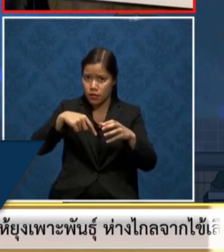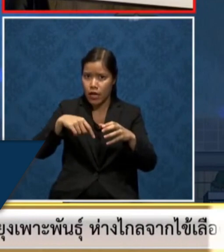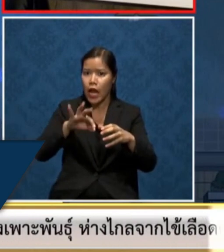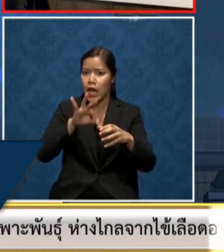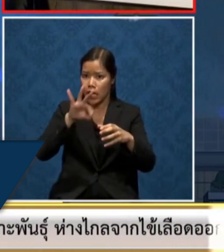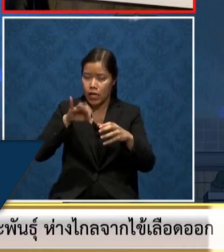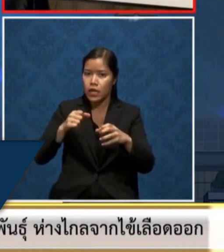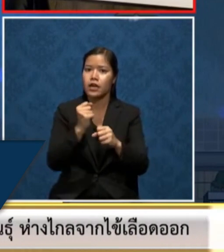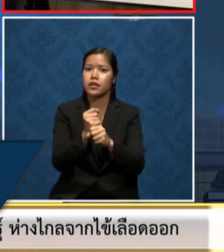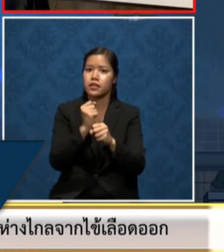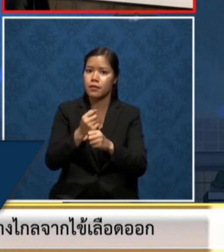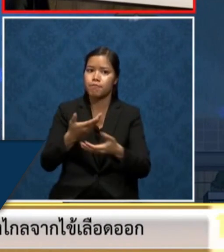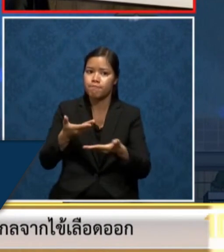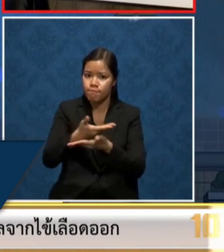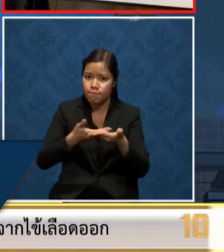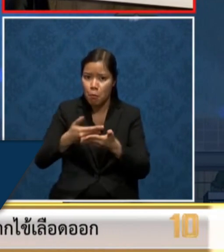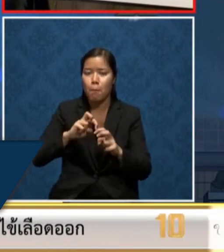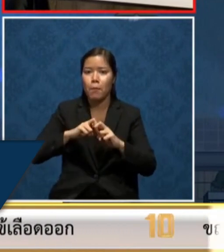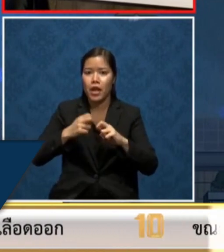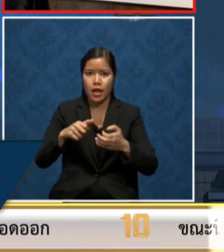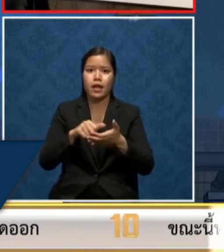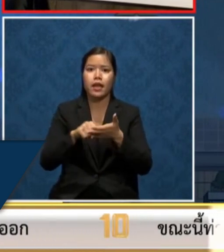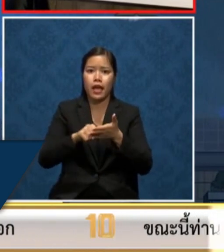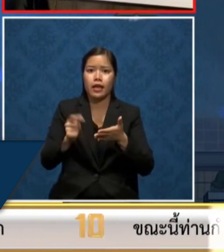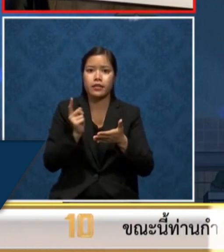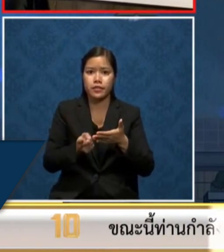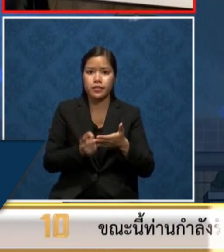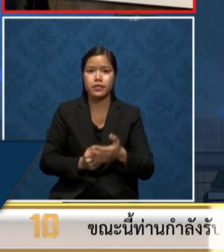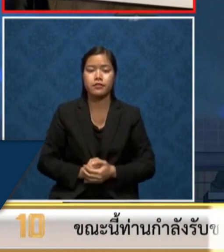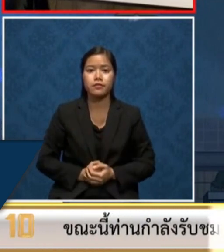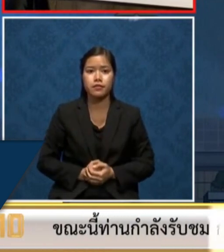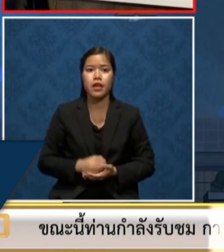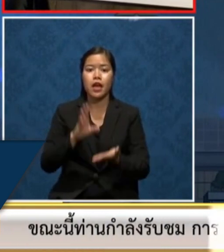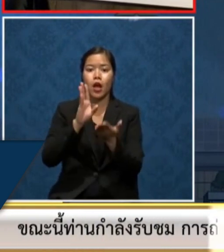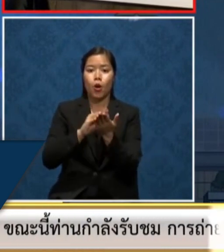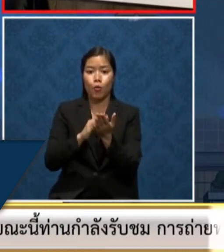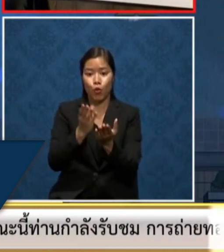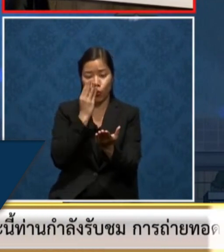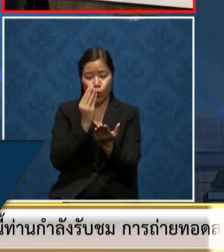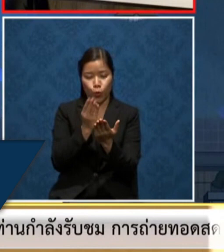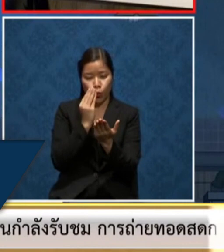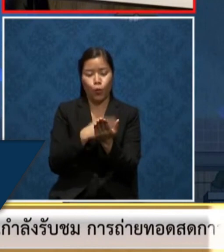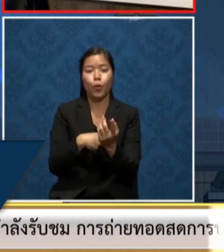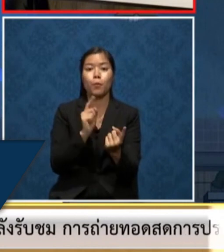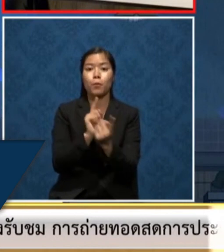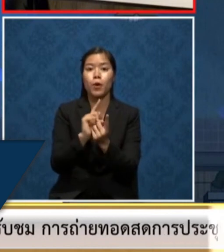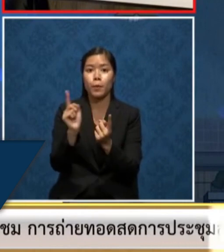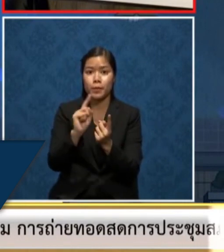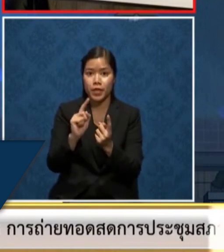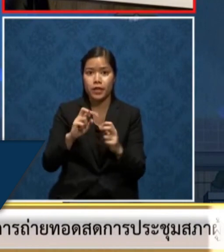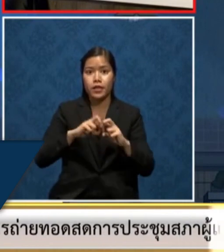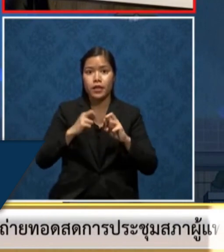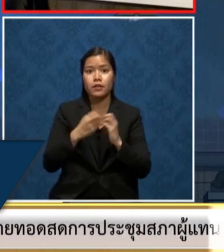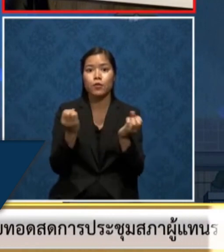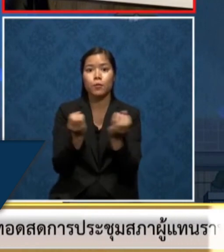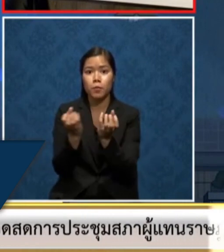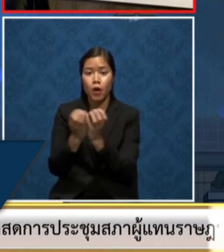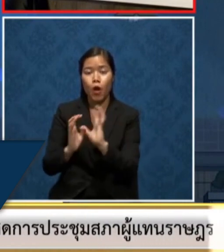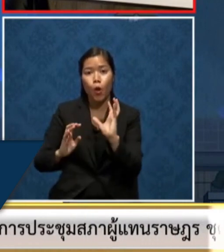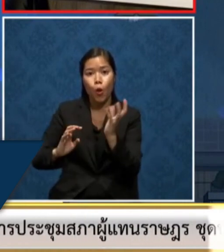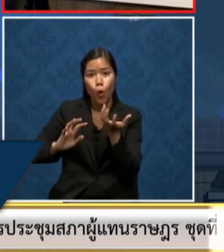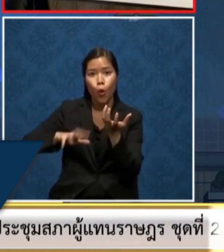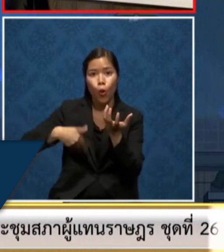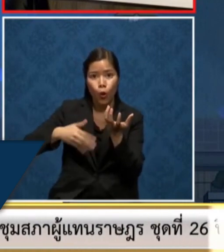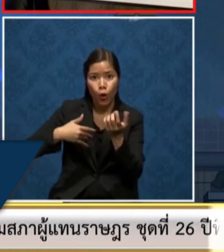มาเพื่อให้เกิดกัแก้ปัญหาอย่จงจังจากที่ฉนศึษาเข้ามูลมา พบว่าผลกระทบจาก EWNIO เกิด